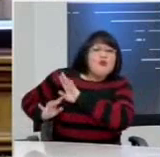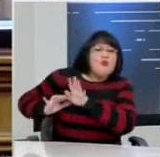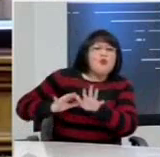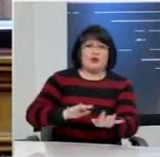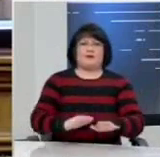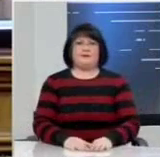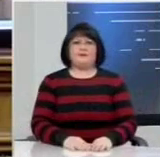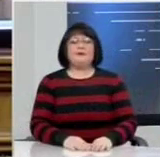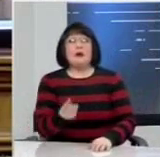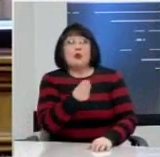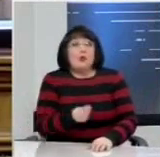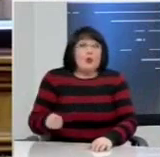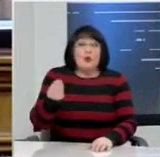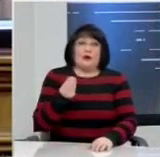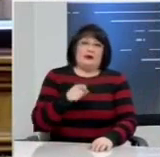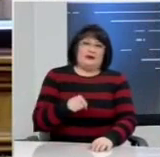Αποκορύφωμα αυτής της